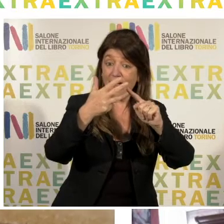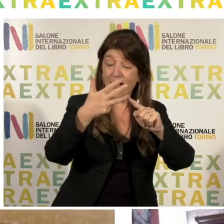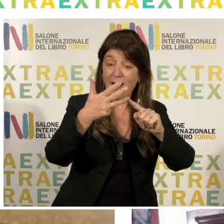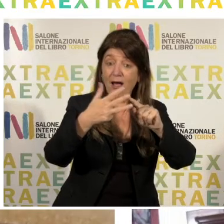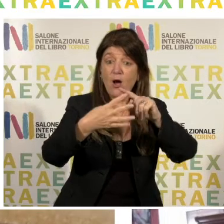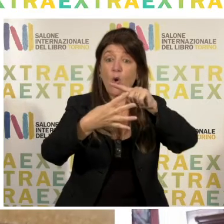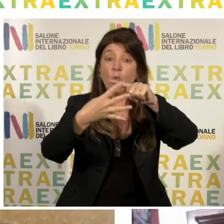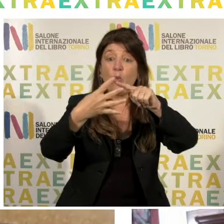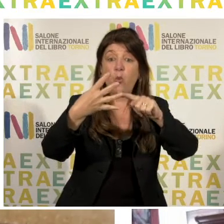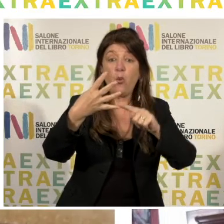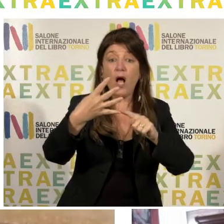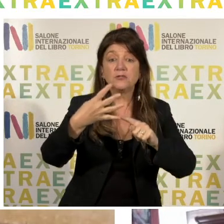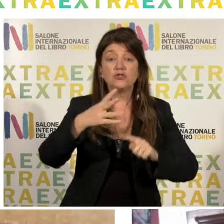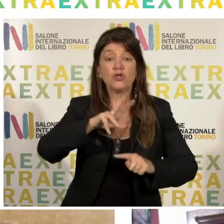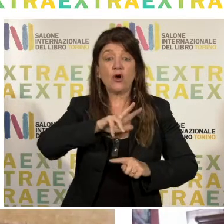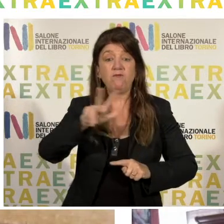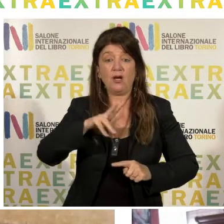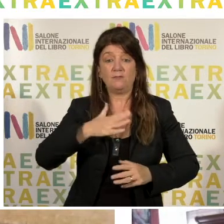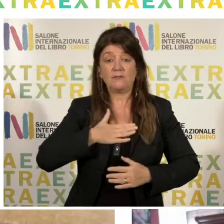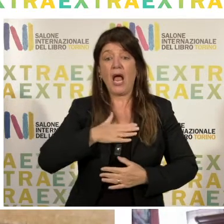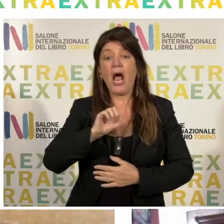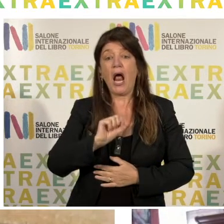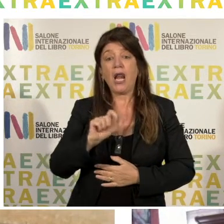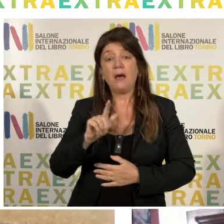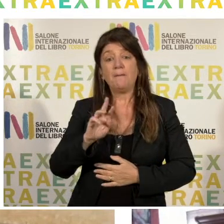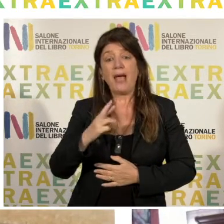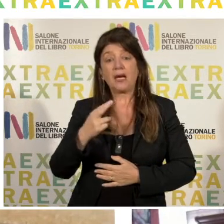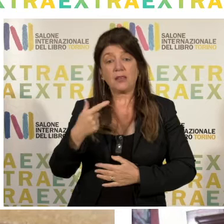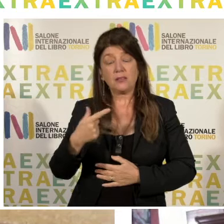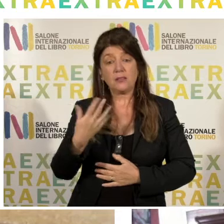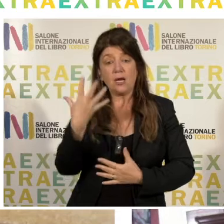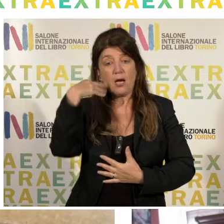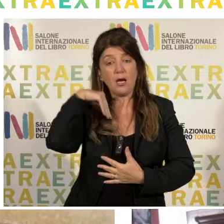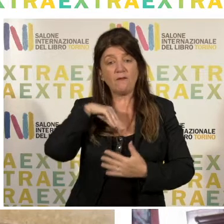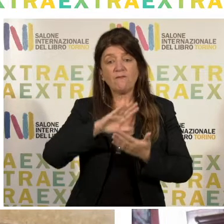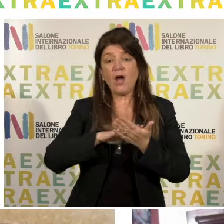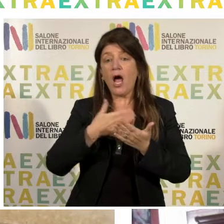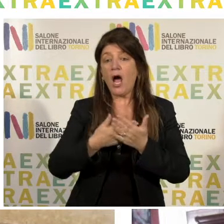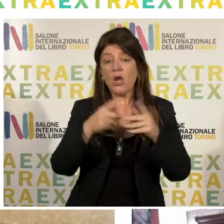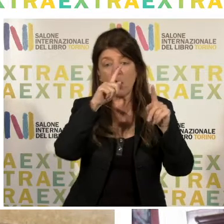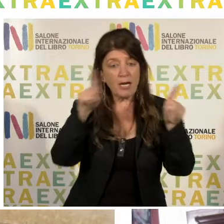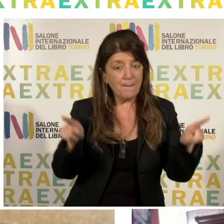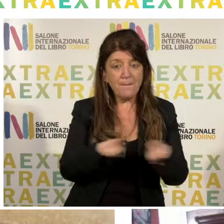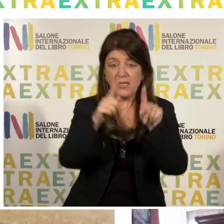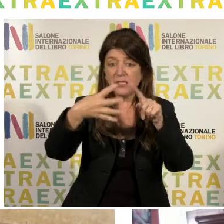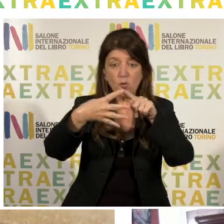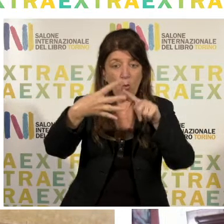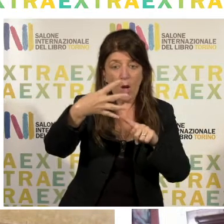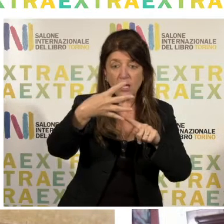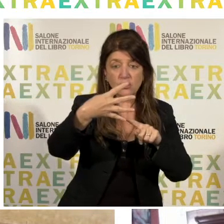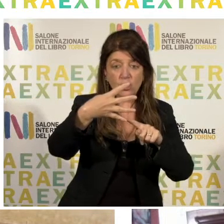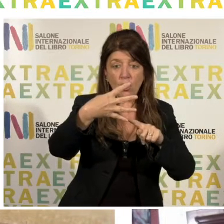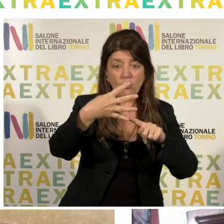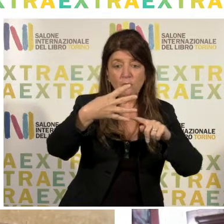sullo stesso piano, dello stesso valore, delle forme diverse, ma della